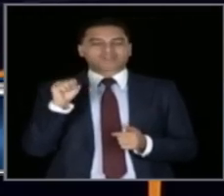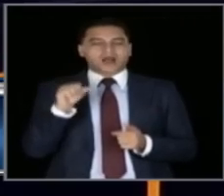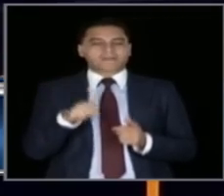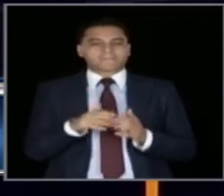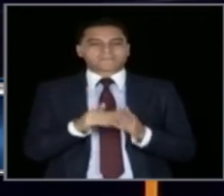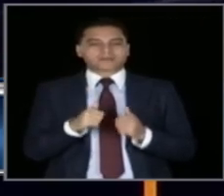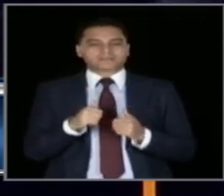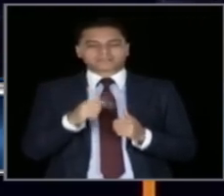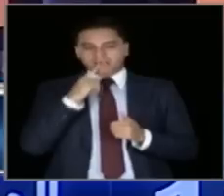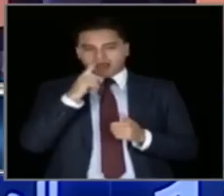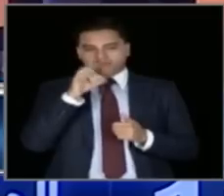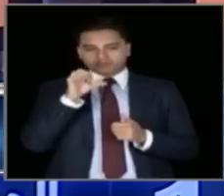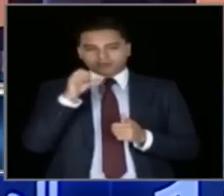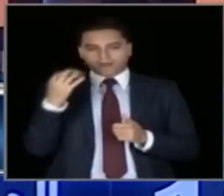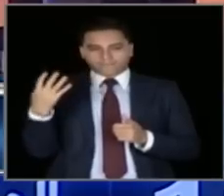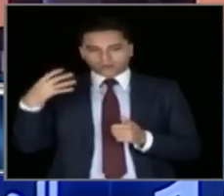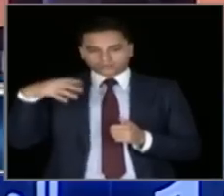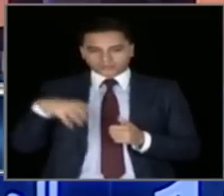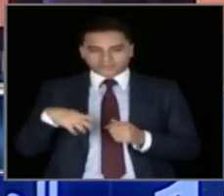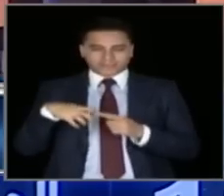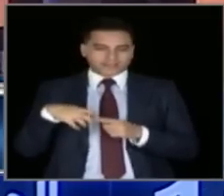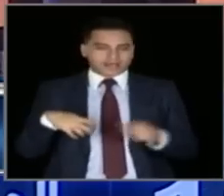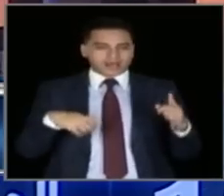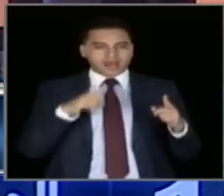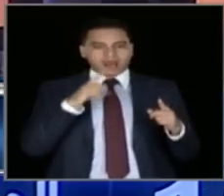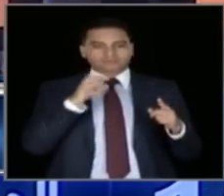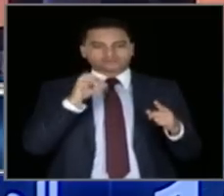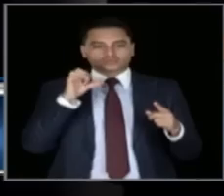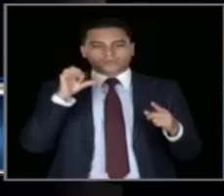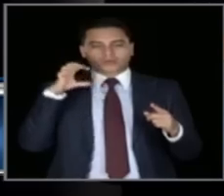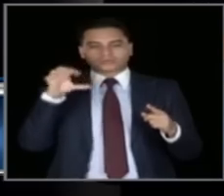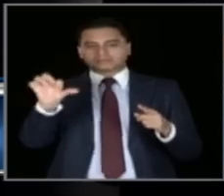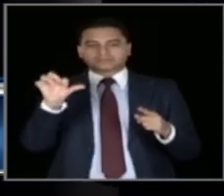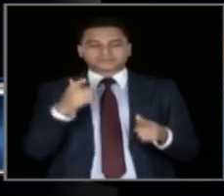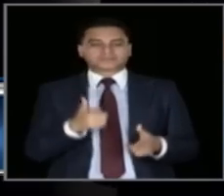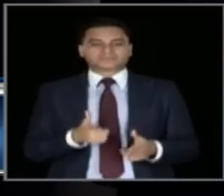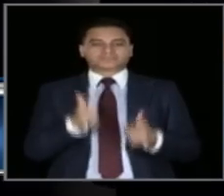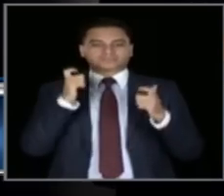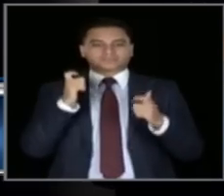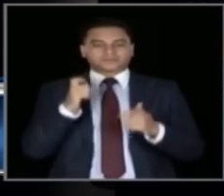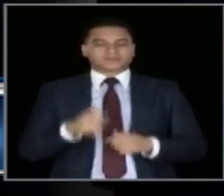اتولى المنصب من 1984 لحد اغتياله 1990.